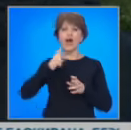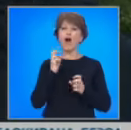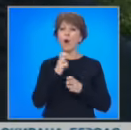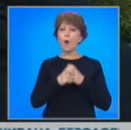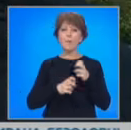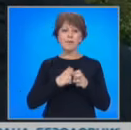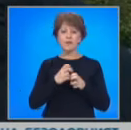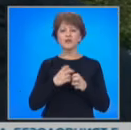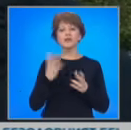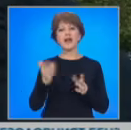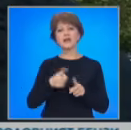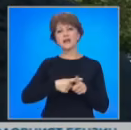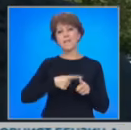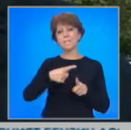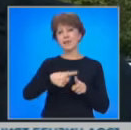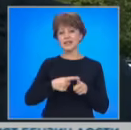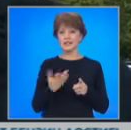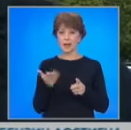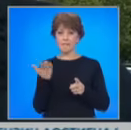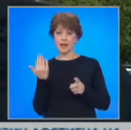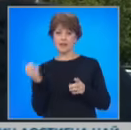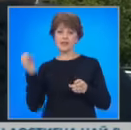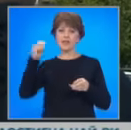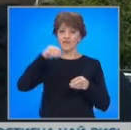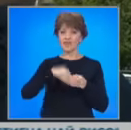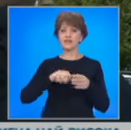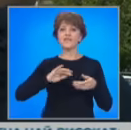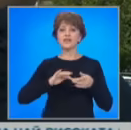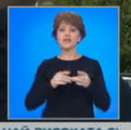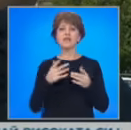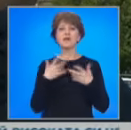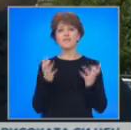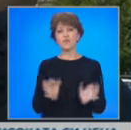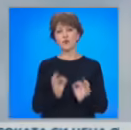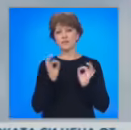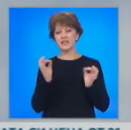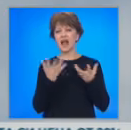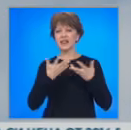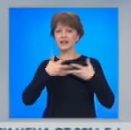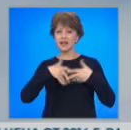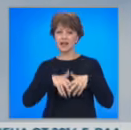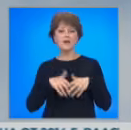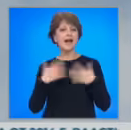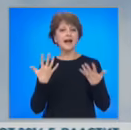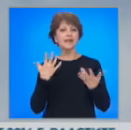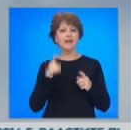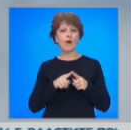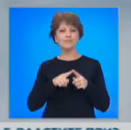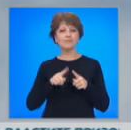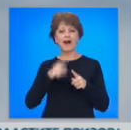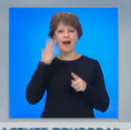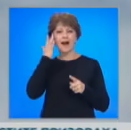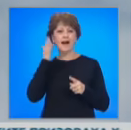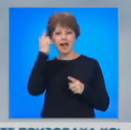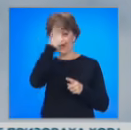да се качат в интернет. Събраните изображения се обработват със специална технология, която размазва лицата на хората и